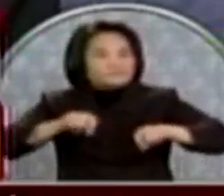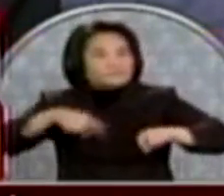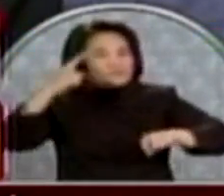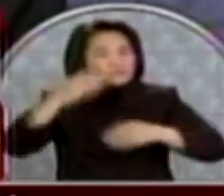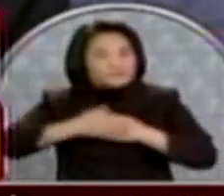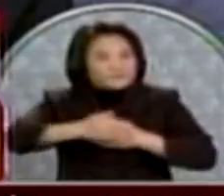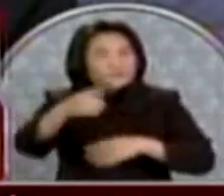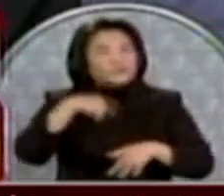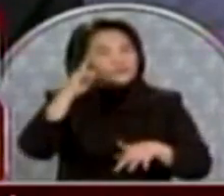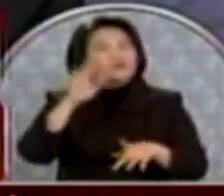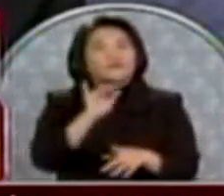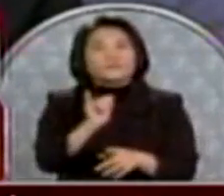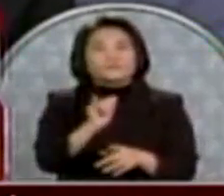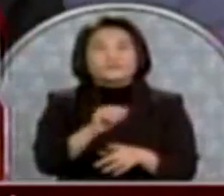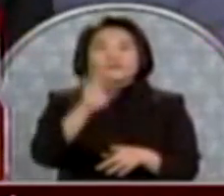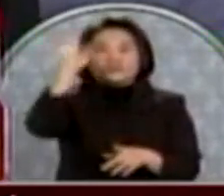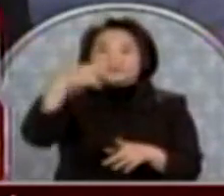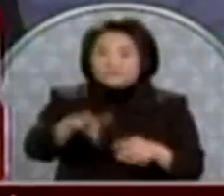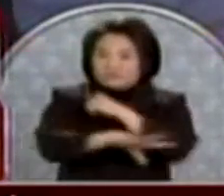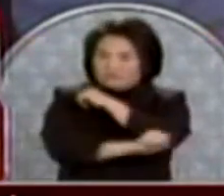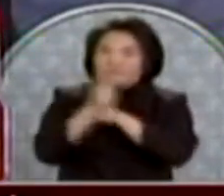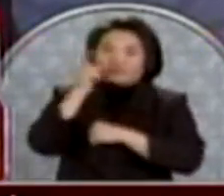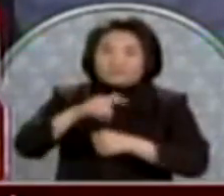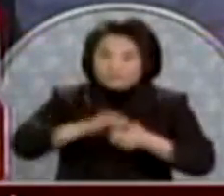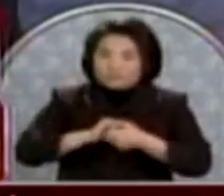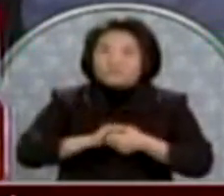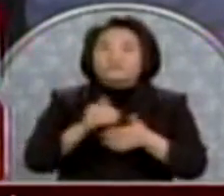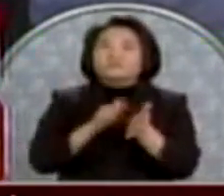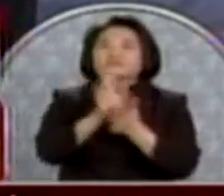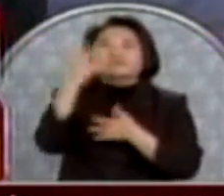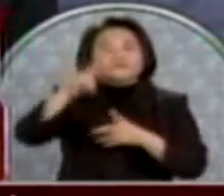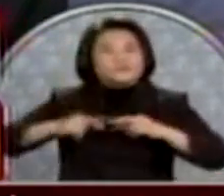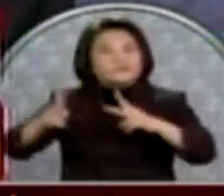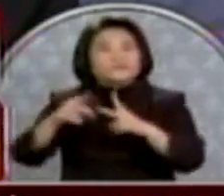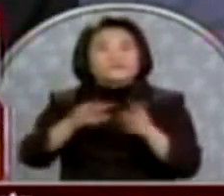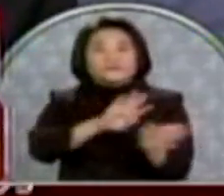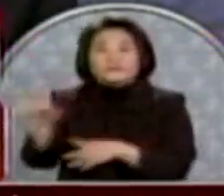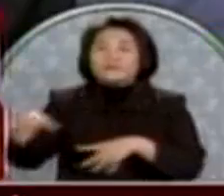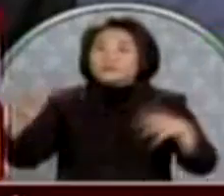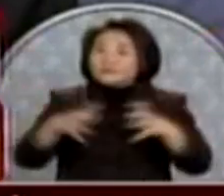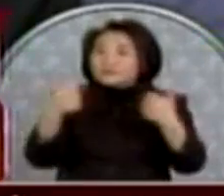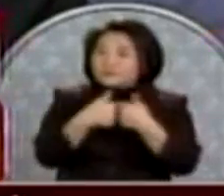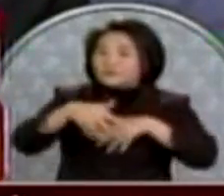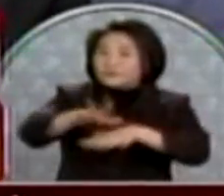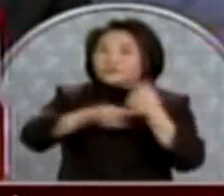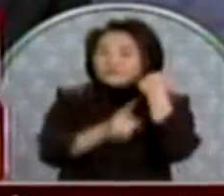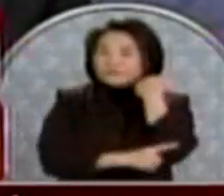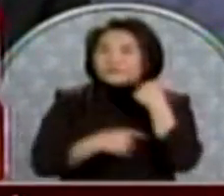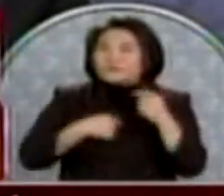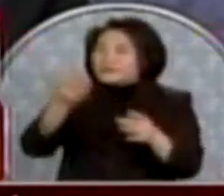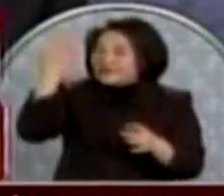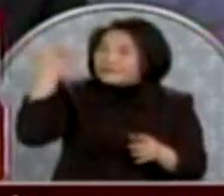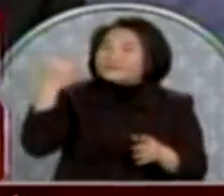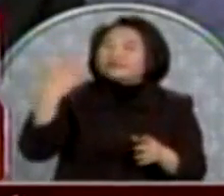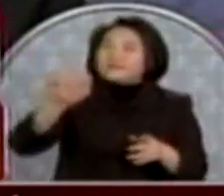可以接受，将来再从这个基础上再看如何改进。至于说集邮法，我在野的时候就提出来要修改